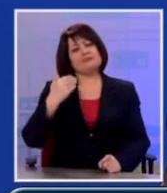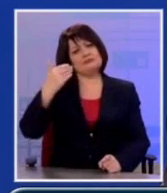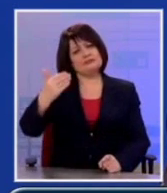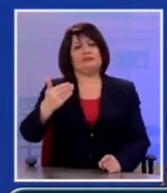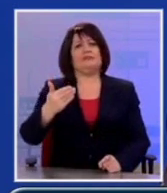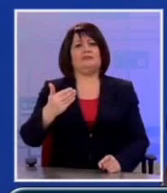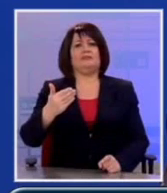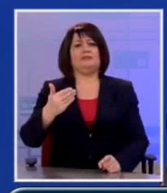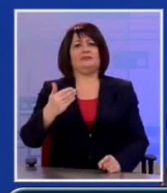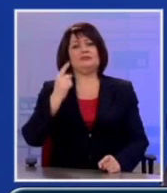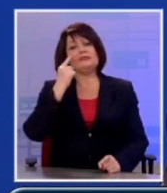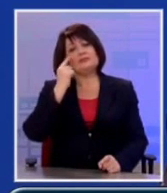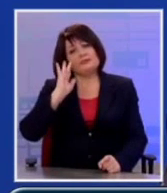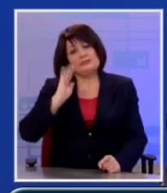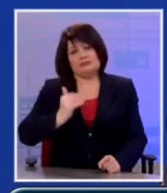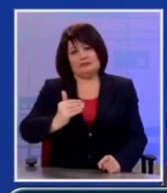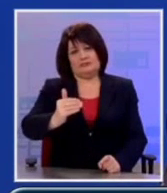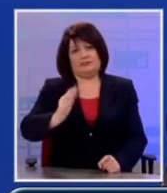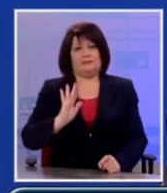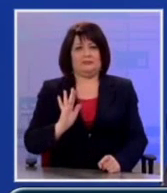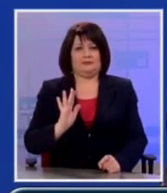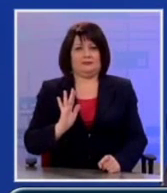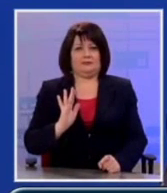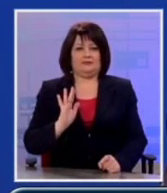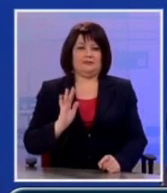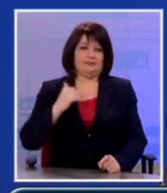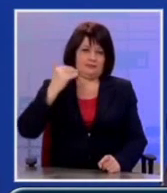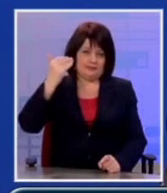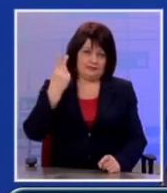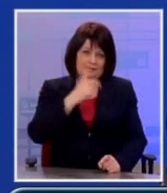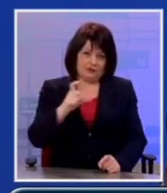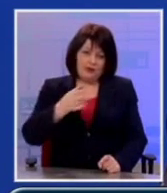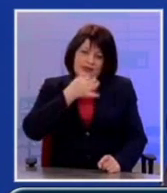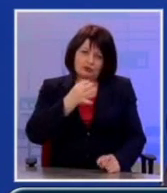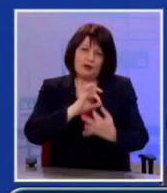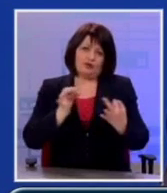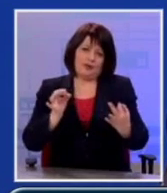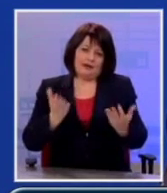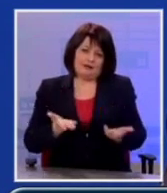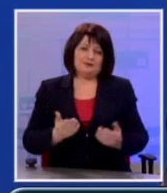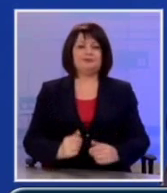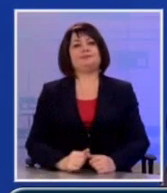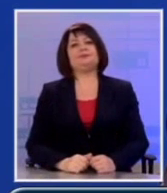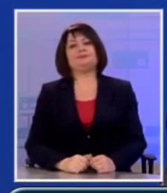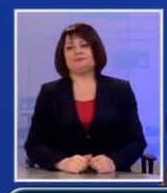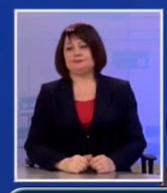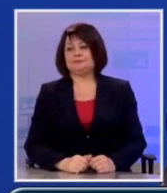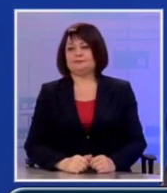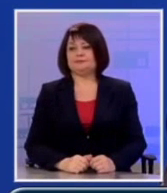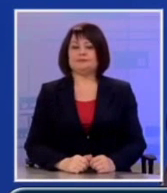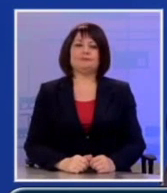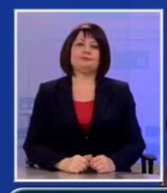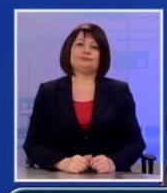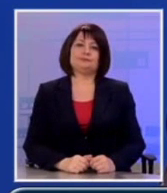να επιφυλαχθώ, γιατί αλλιώς δεν θα έχουμε τίποτα να σας πούμε σε δύο εβδομάδες. Αλλά και εν συνεχεία. Είναι